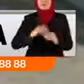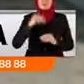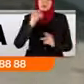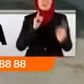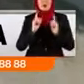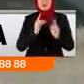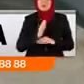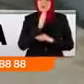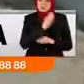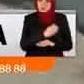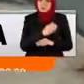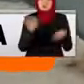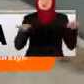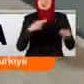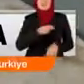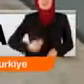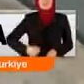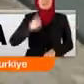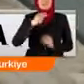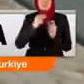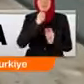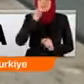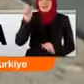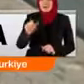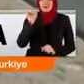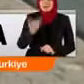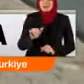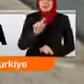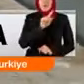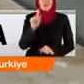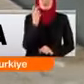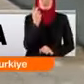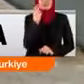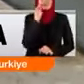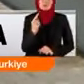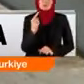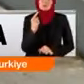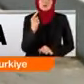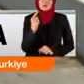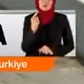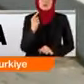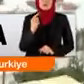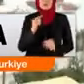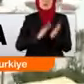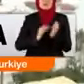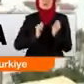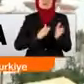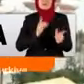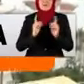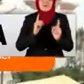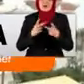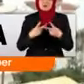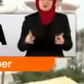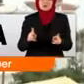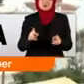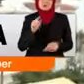mahkemede aldı ve Kuşadası Belediye Başkanı Ömer Günel hakkında 10 kuruşluk manevi tazminat davası açtı Gerekirse